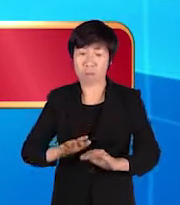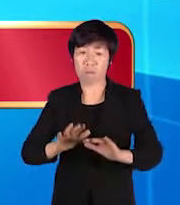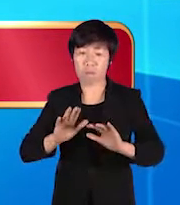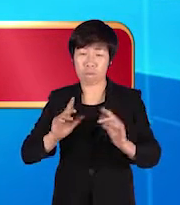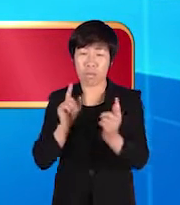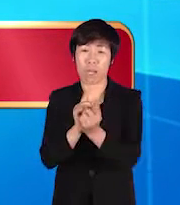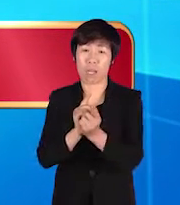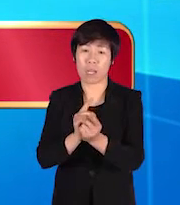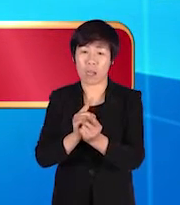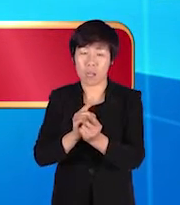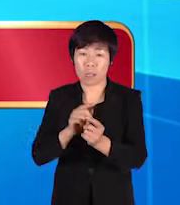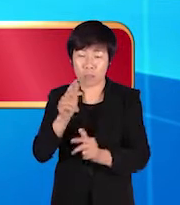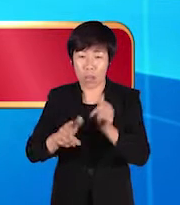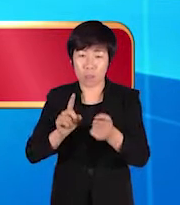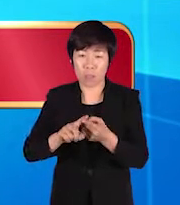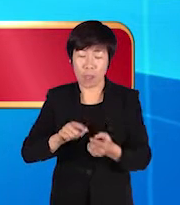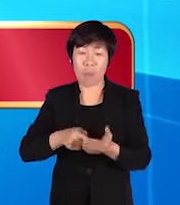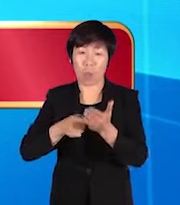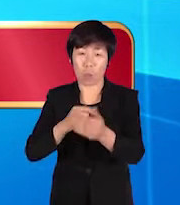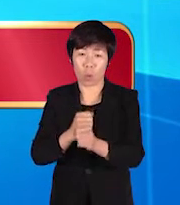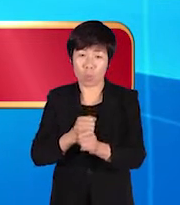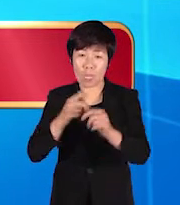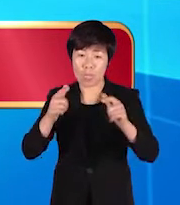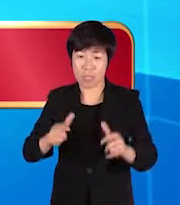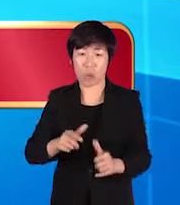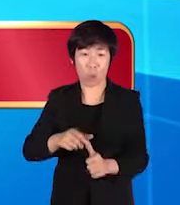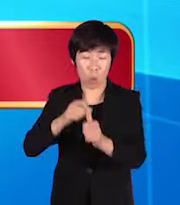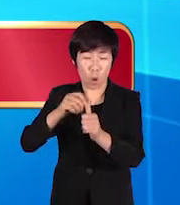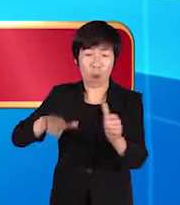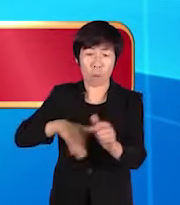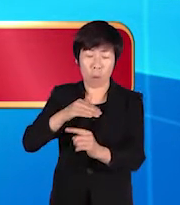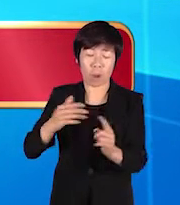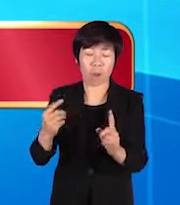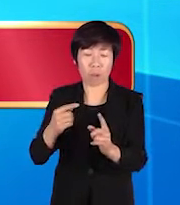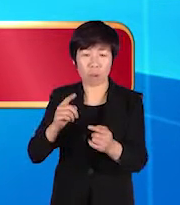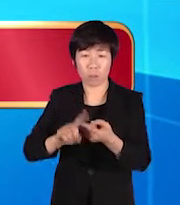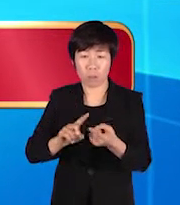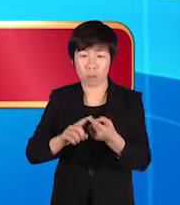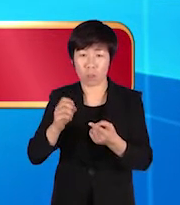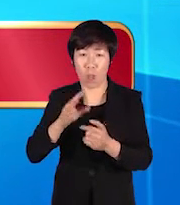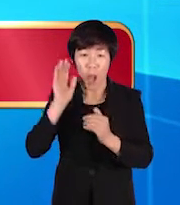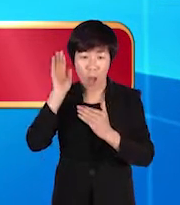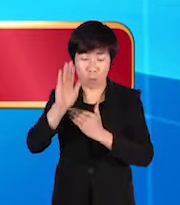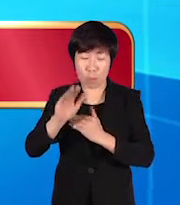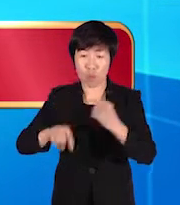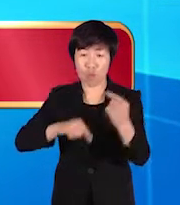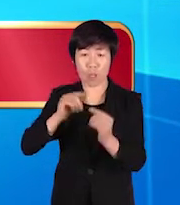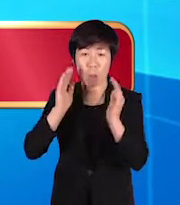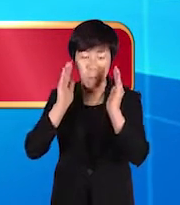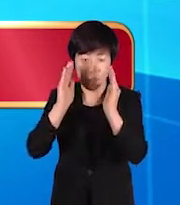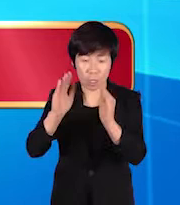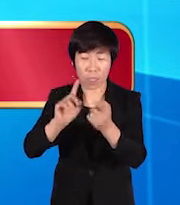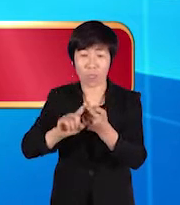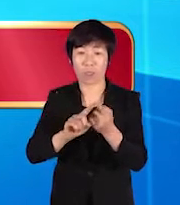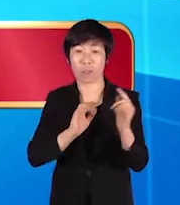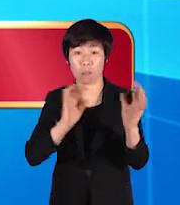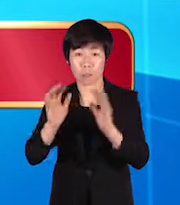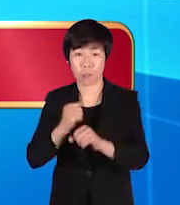보고, 지역고용거버넌스 개편, 노사민정협의회 성과 및 향후 운영 방향 순으로